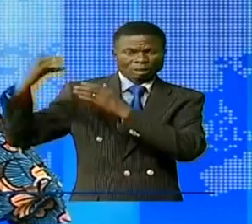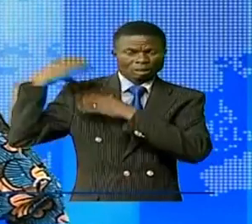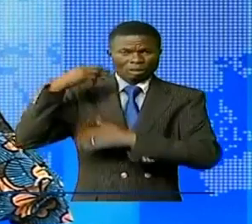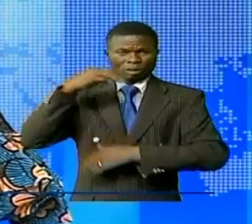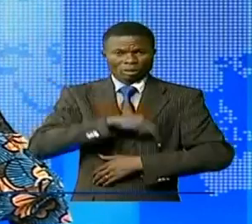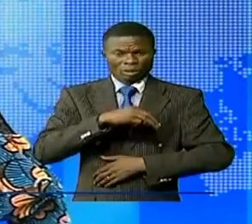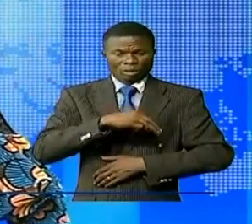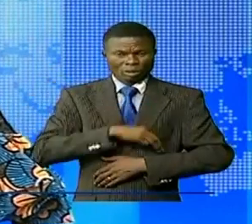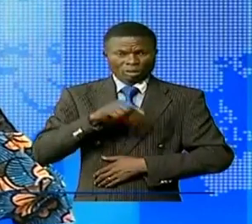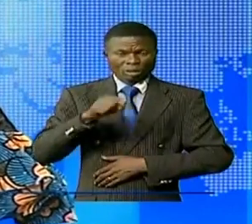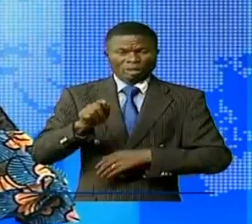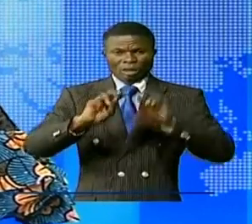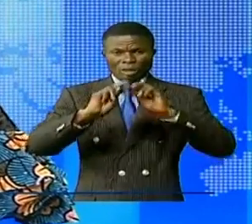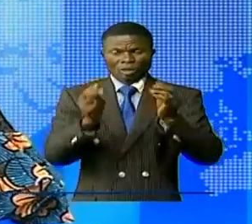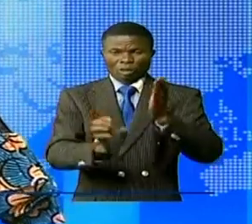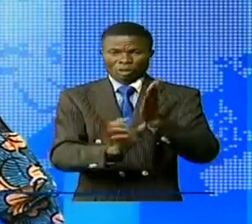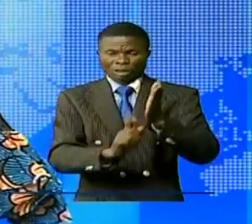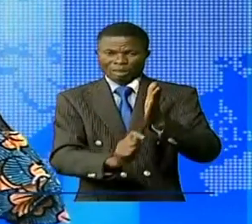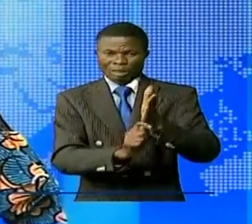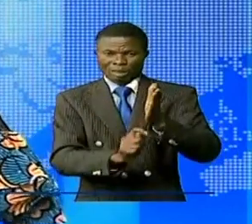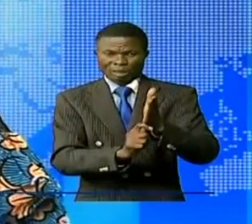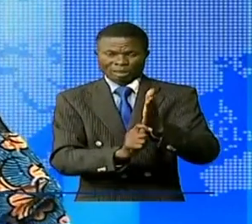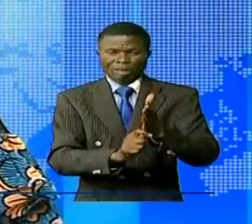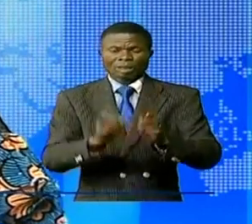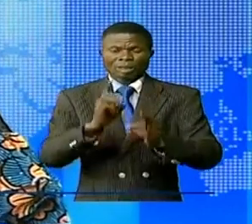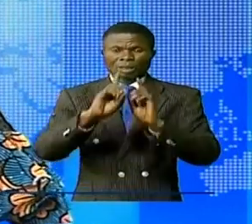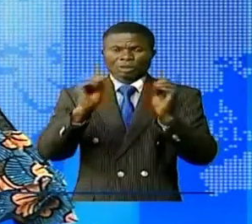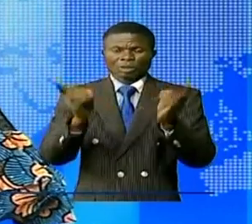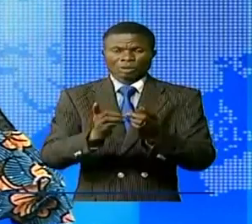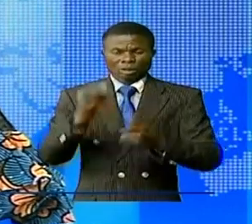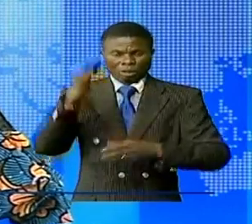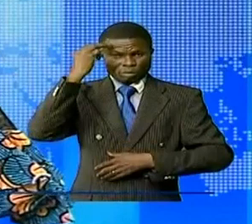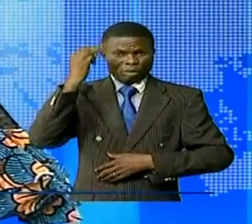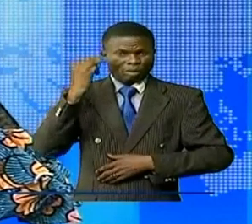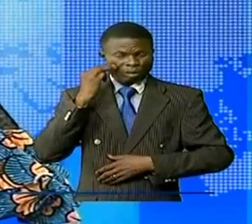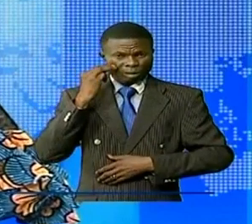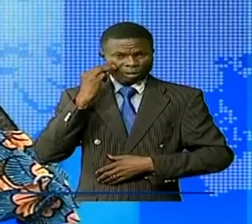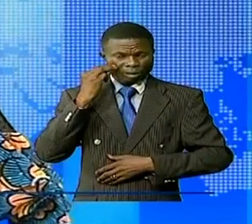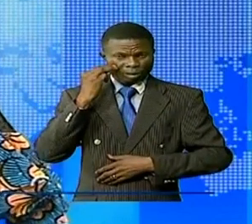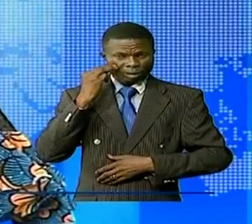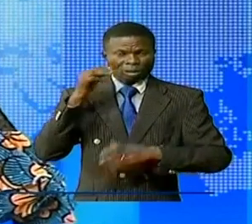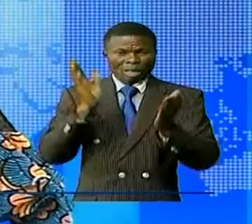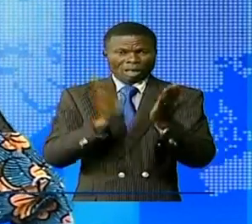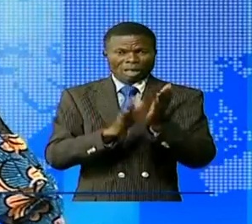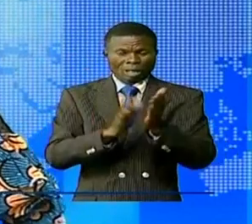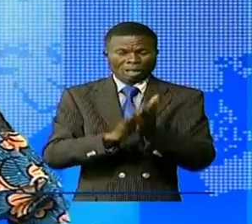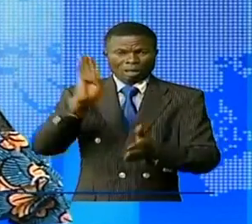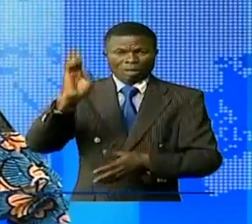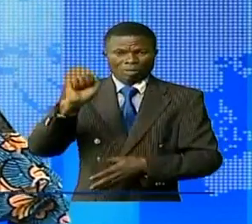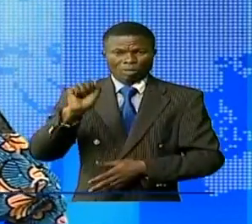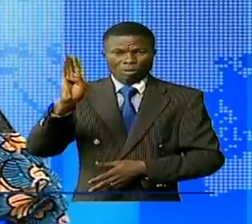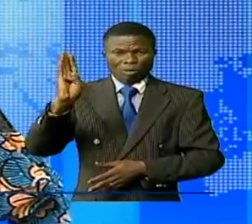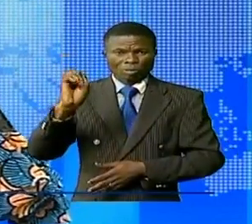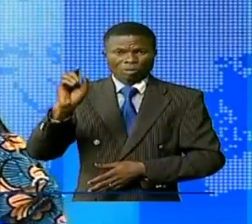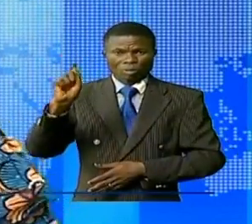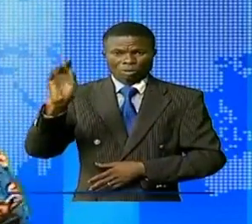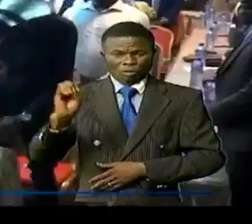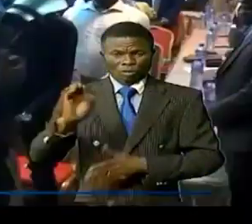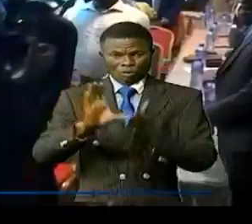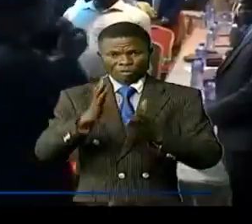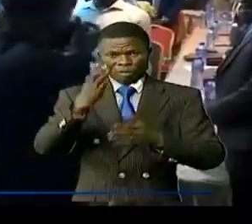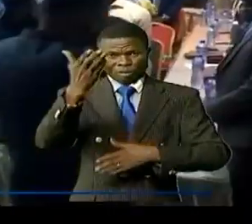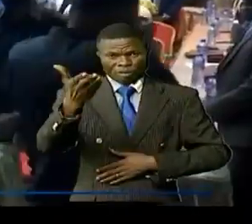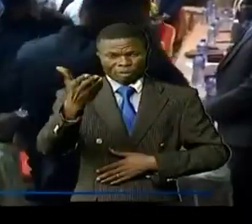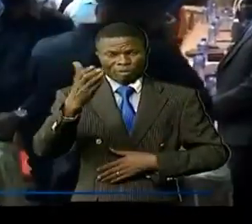son équipe technique et les délégués du ministre Kolongi. C'était au collège Boboto avec Christine Linzo.